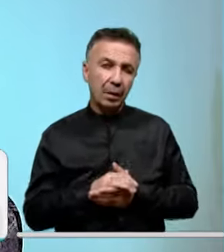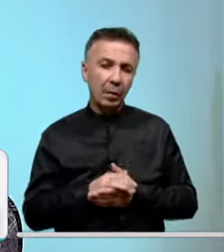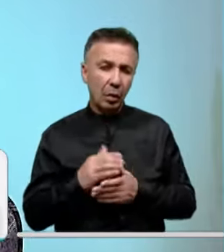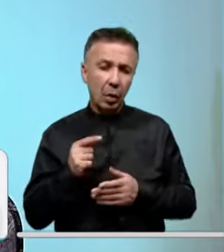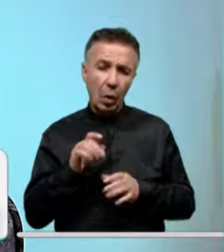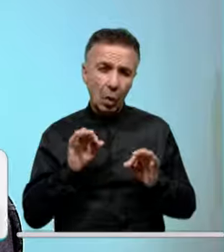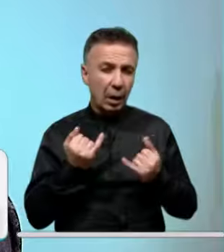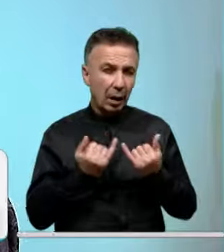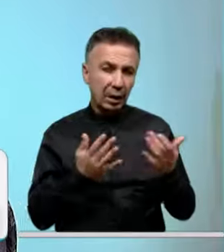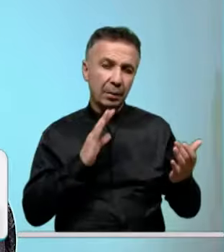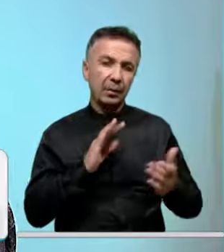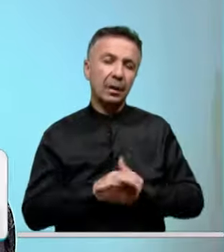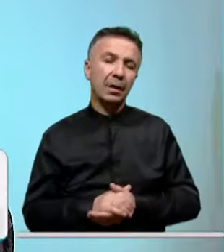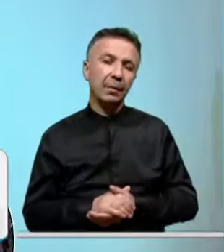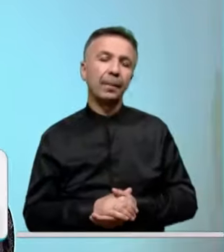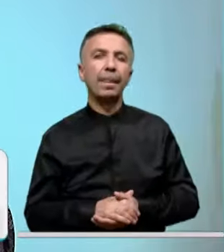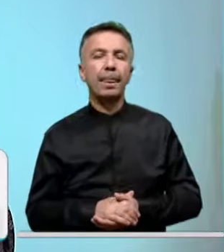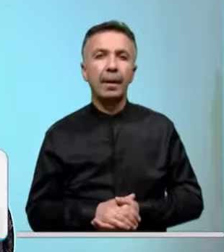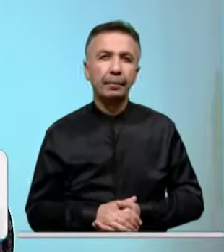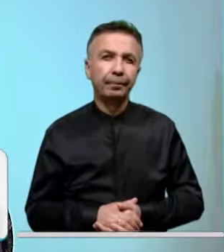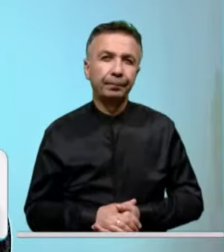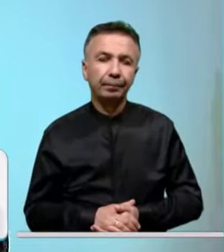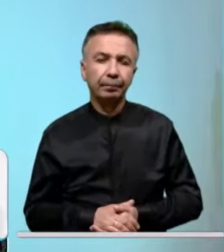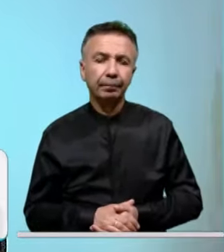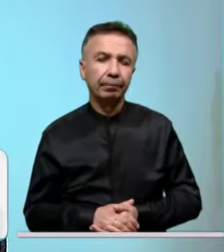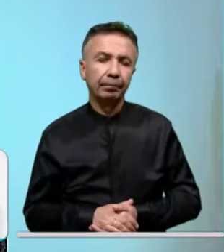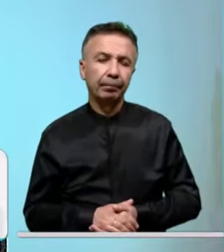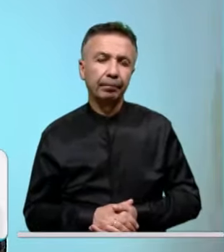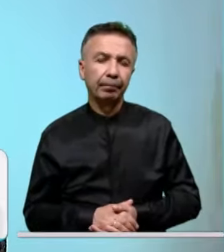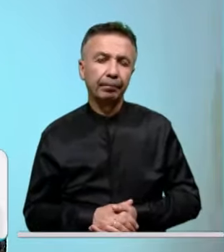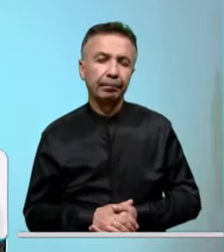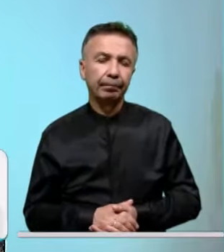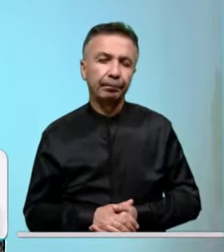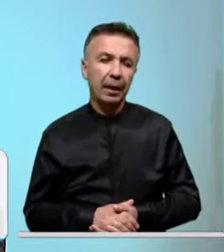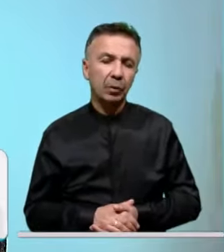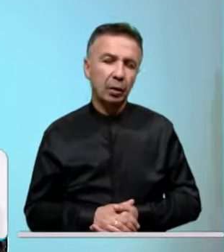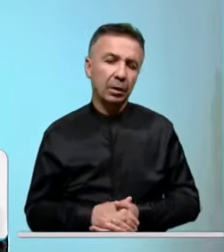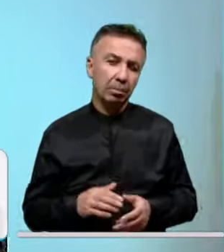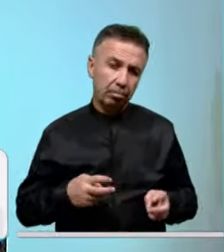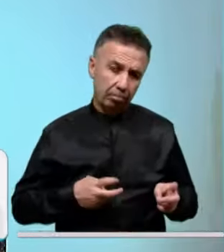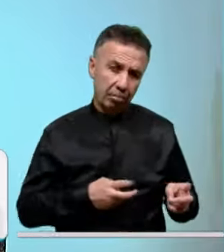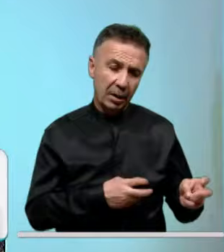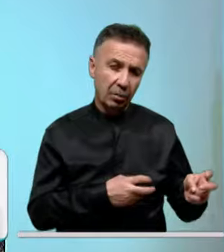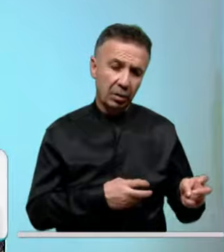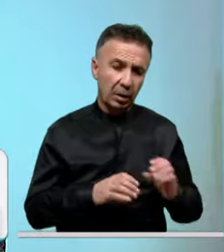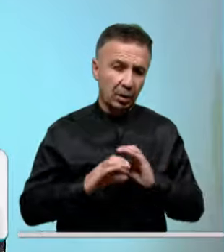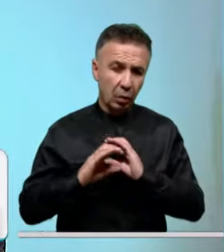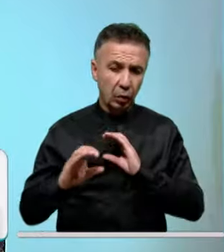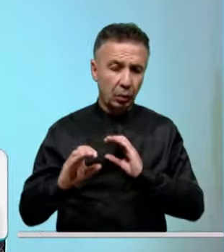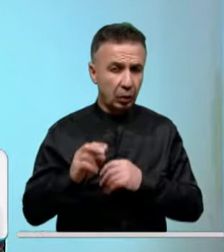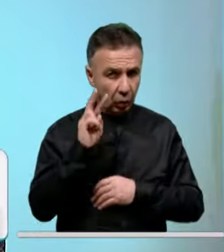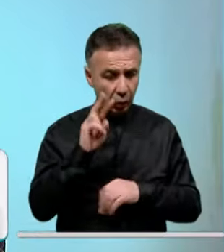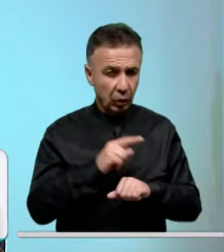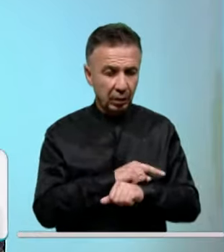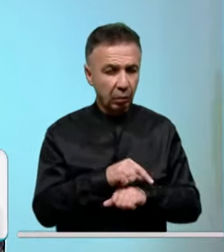bakın normalde belki sokakta, metroda, otobüste gördüğünüzde ya